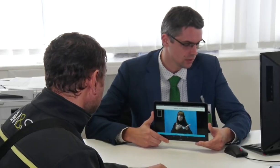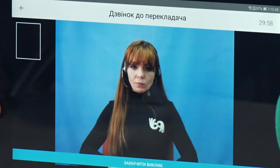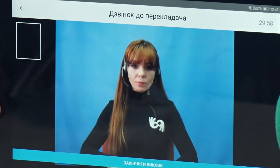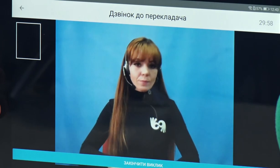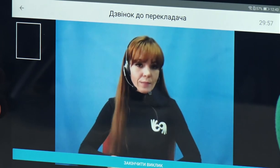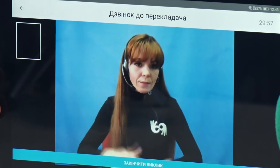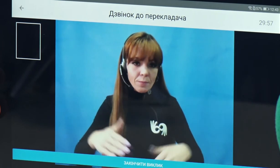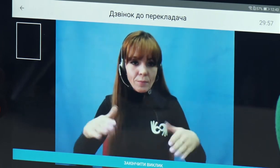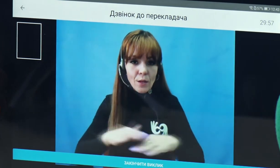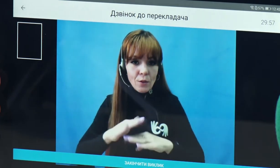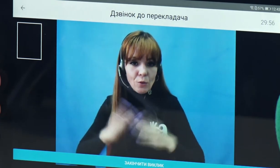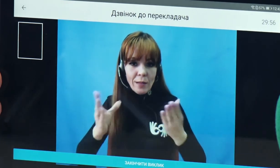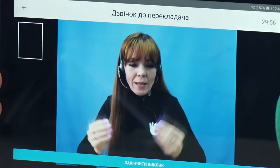сервісом.